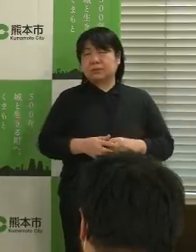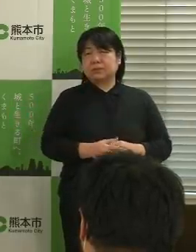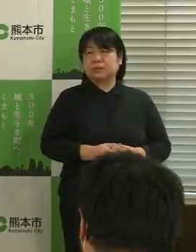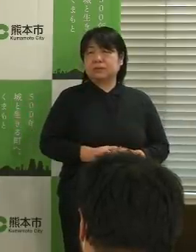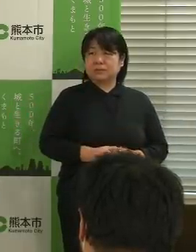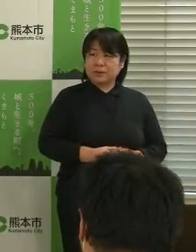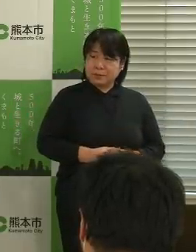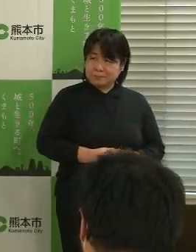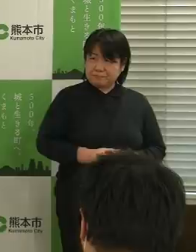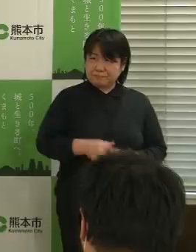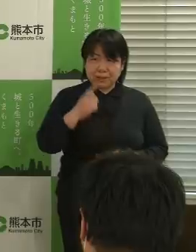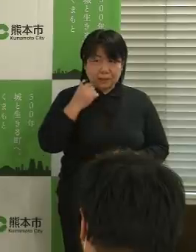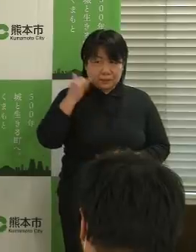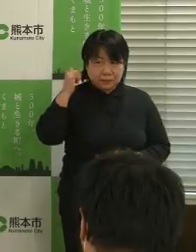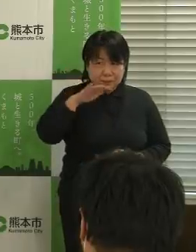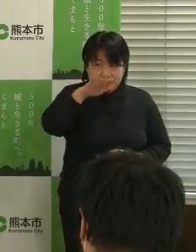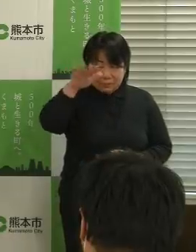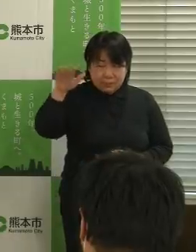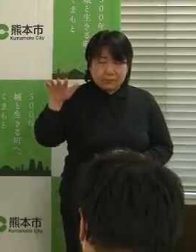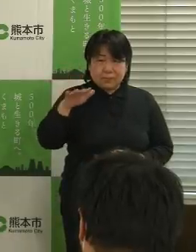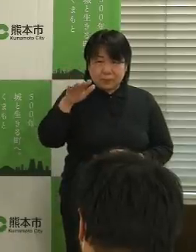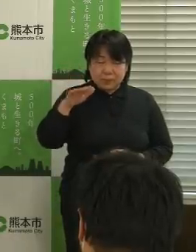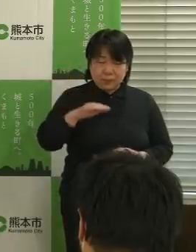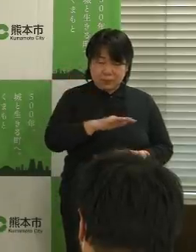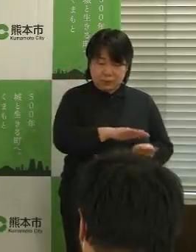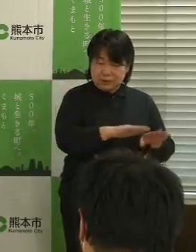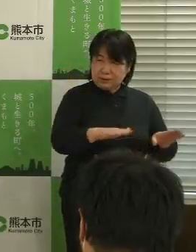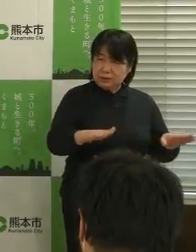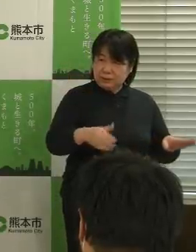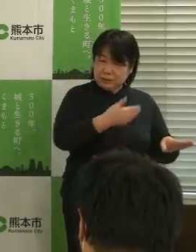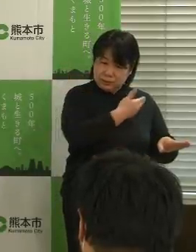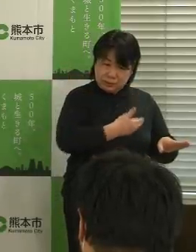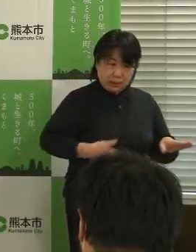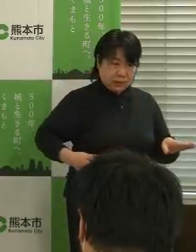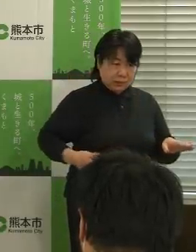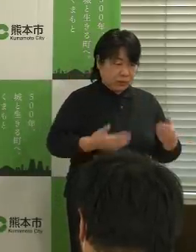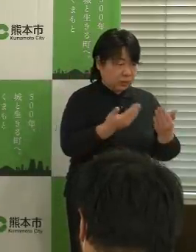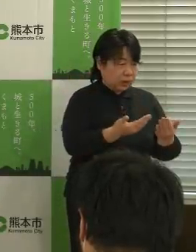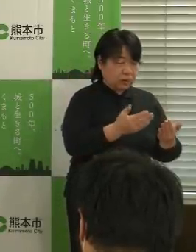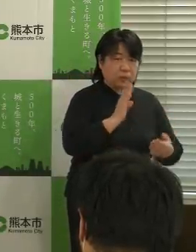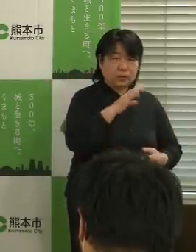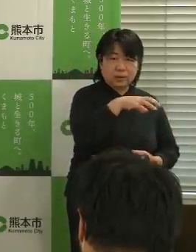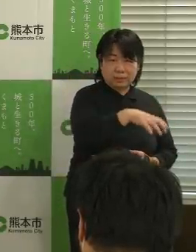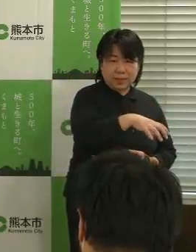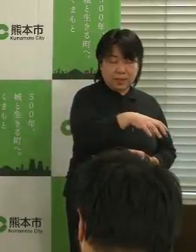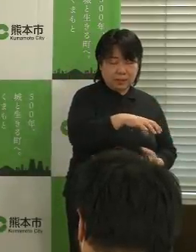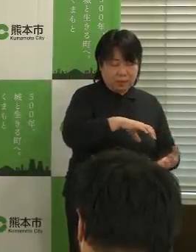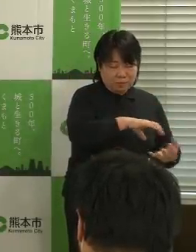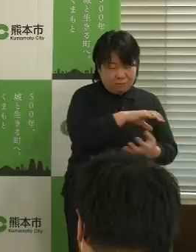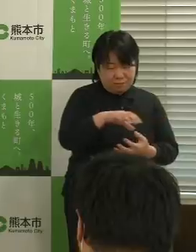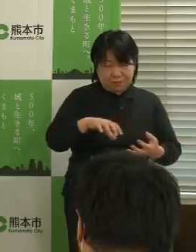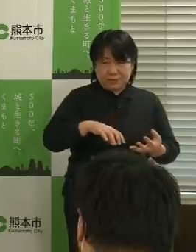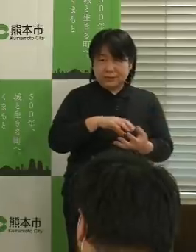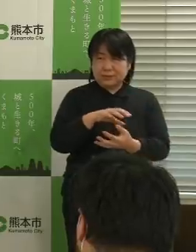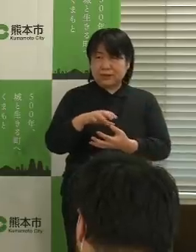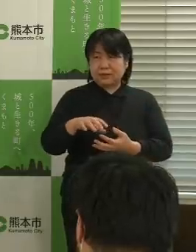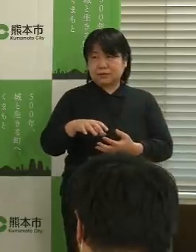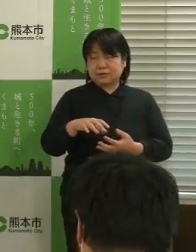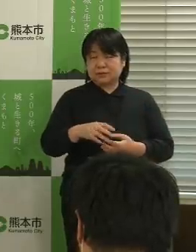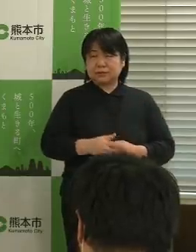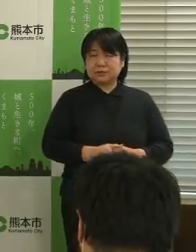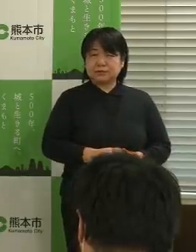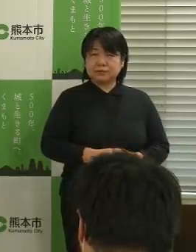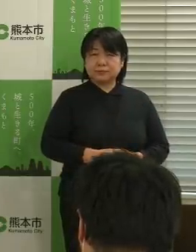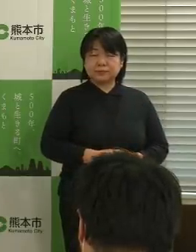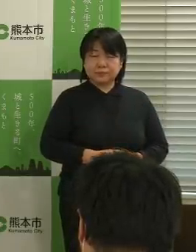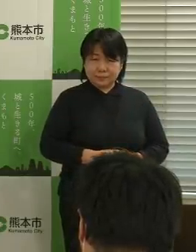の保護者の方もそれから生徒さんもそれから学校現場もですね、非常に混乱が大きくなります。です